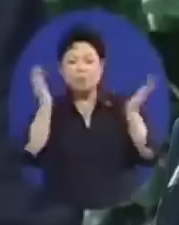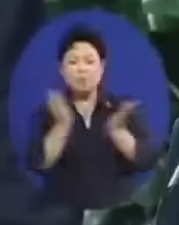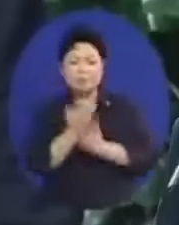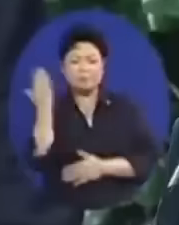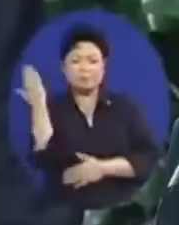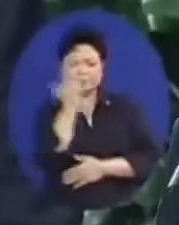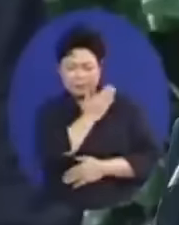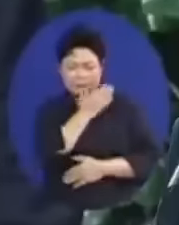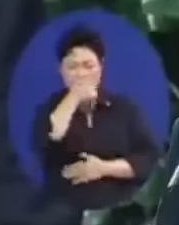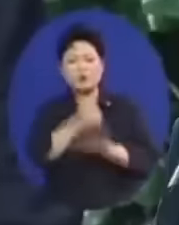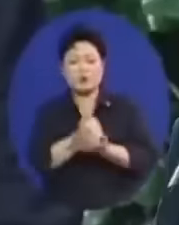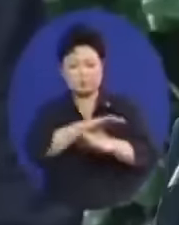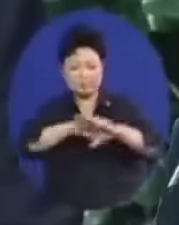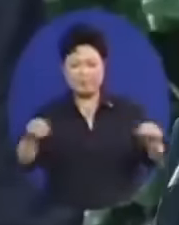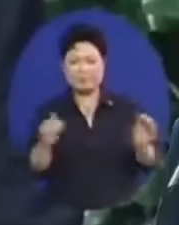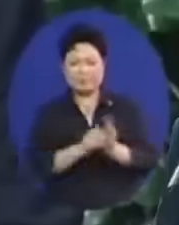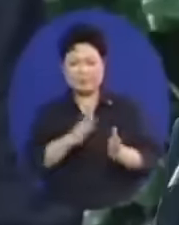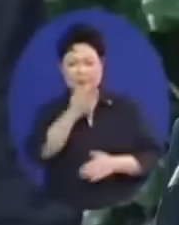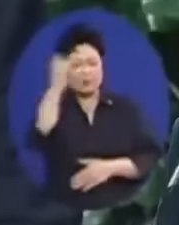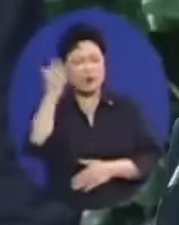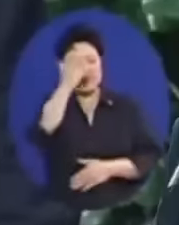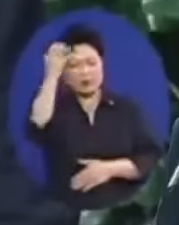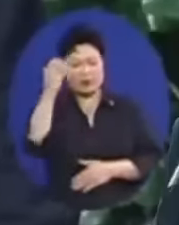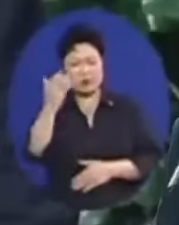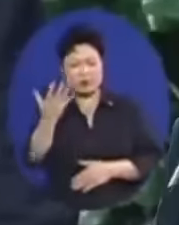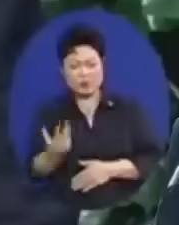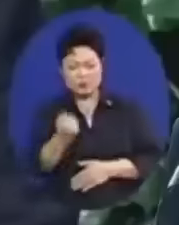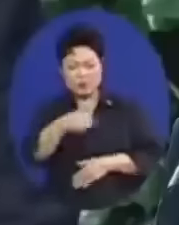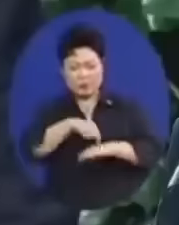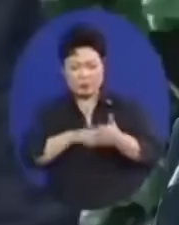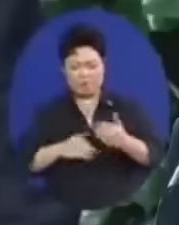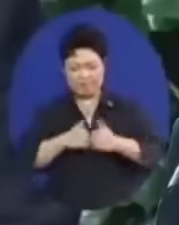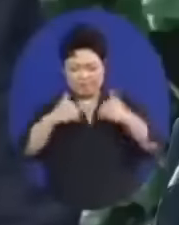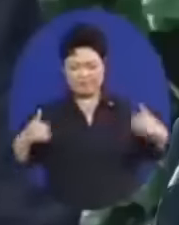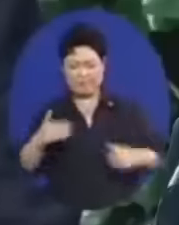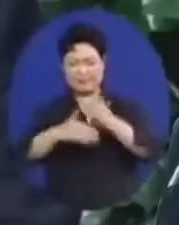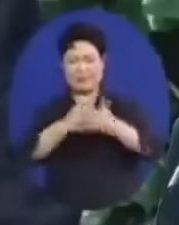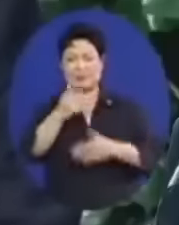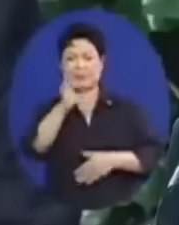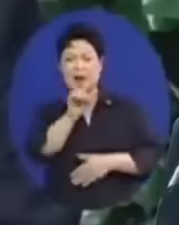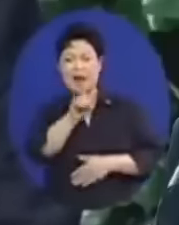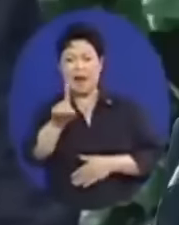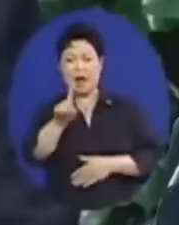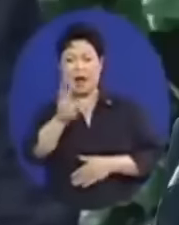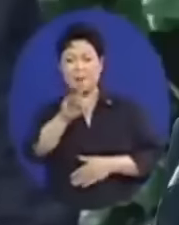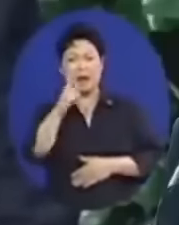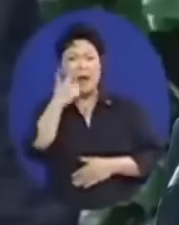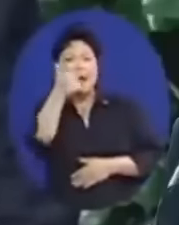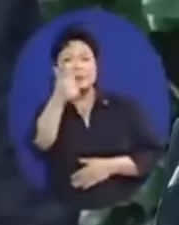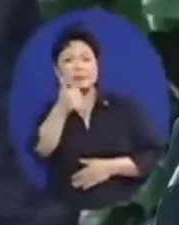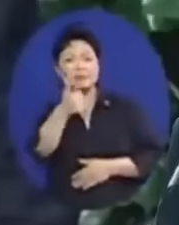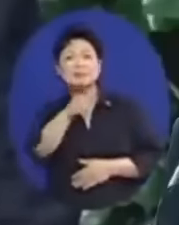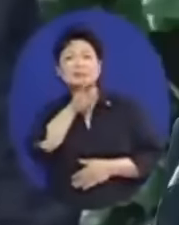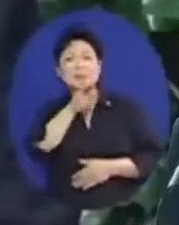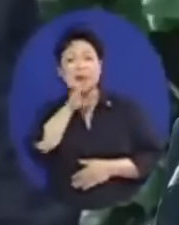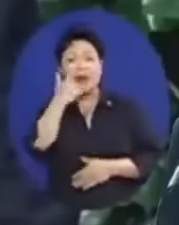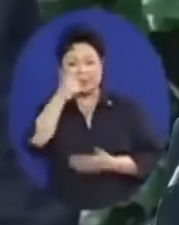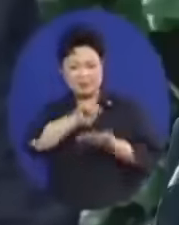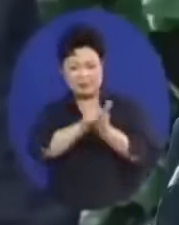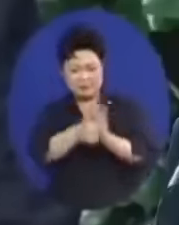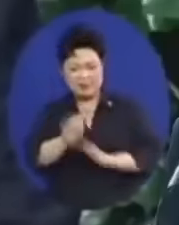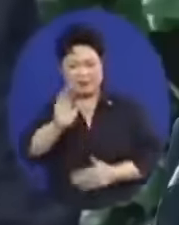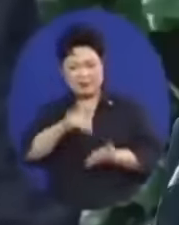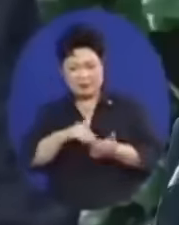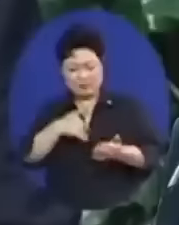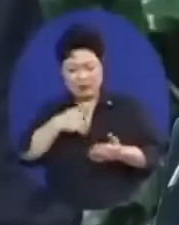정죄를 청산하시고 성령으로 우리 마음문을 열어주셔서 하나님을 아버지로 발견하고 내가 아버지의 자녀가 된